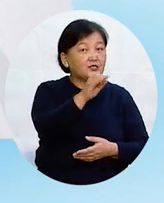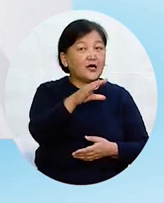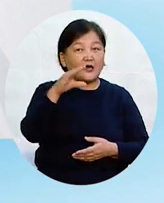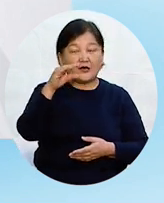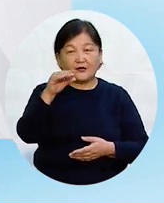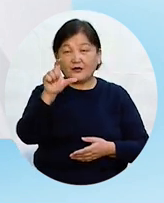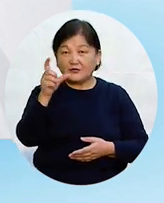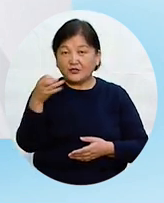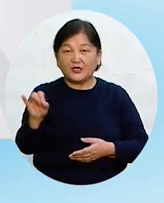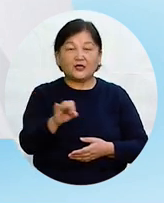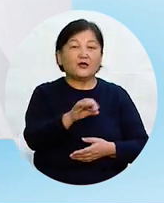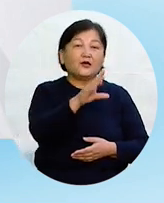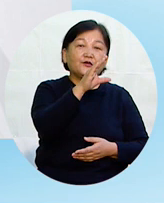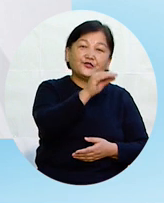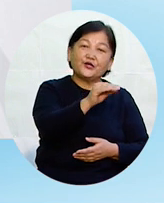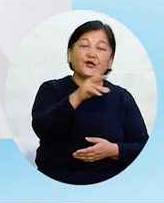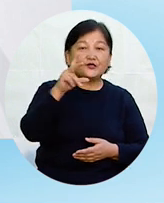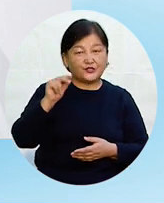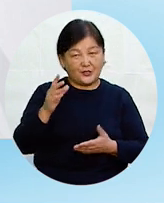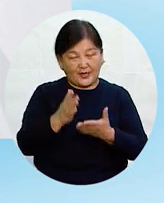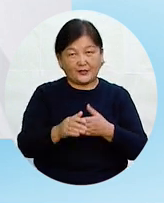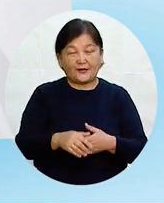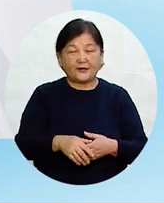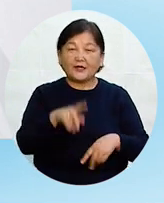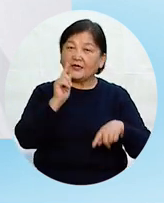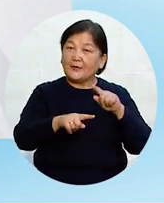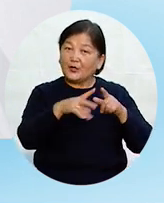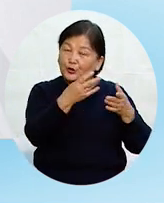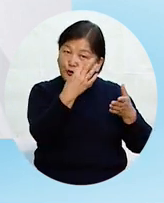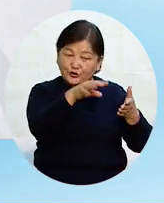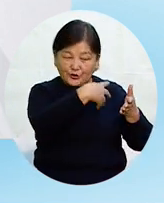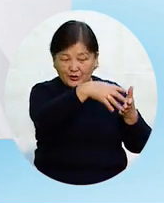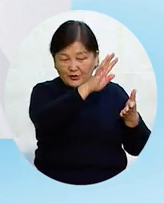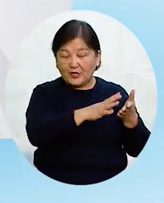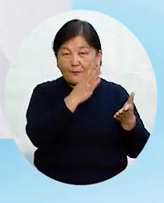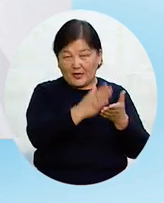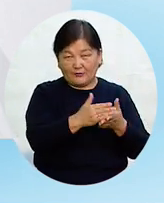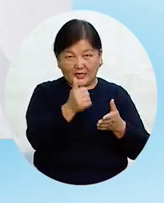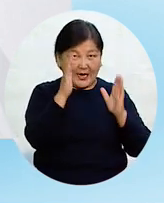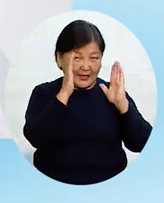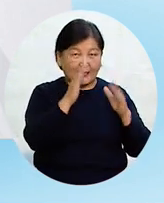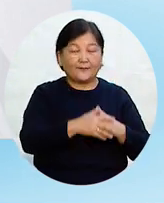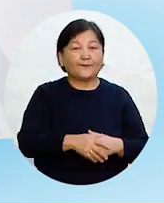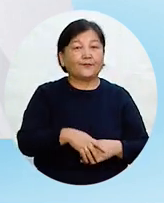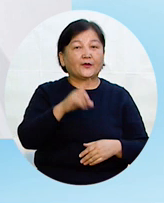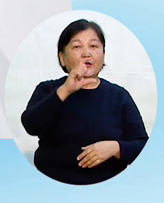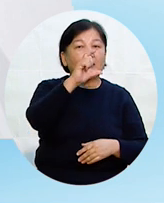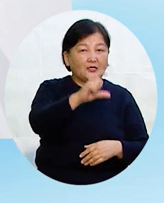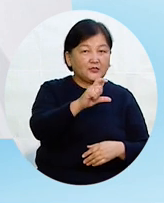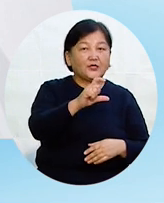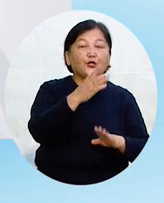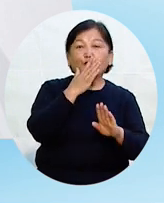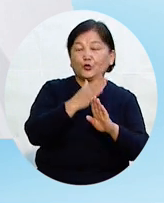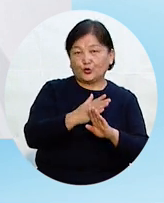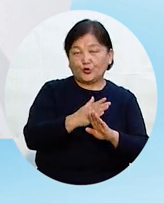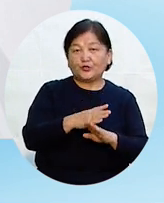нөхцөлийг ямар төгсгөлтэй үгэнд залгаж байгааг гэдэг жишээнээс анхаараарай. За энэ бол ихшгээр төгсөө учраас